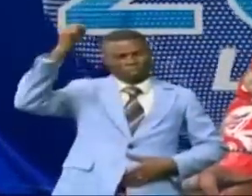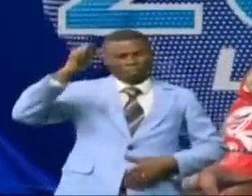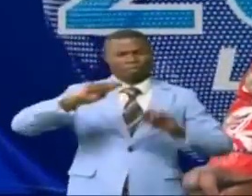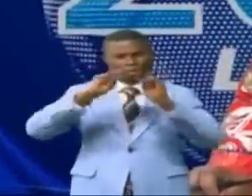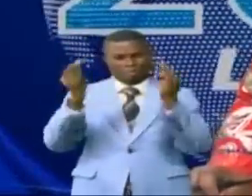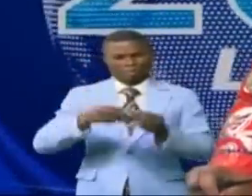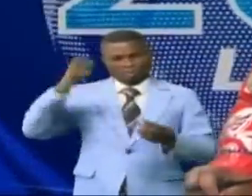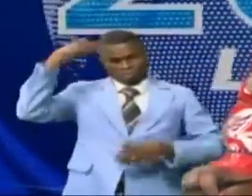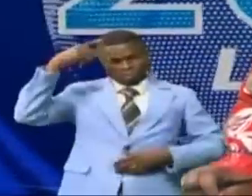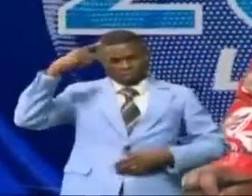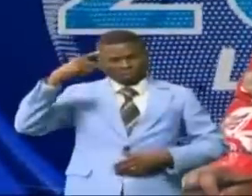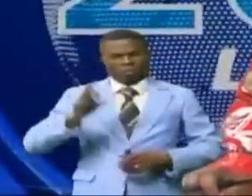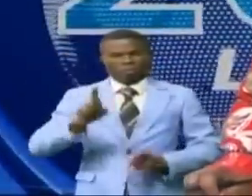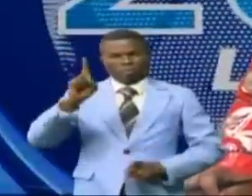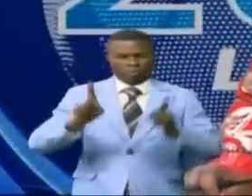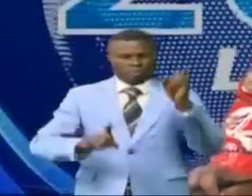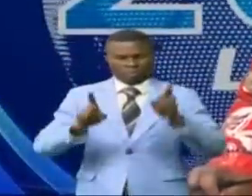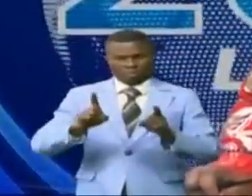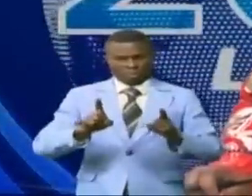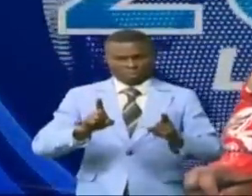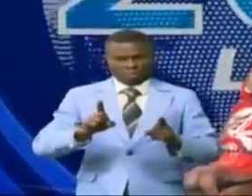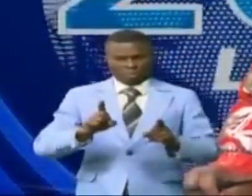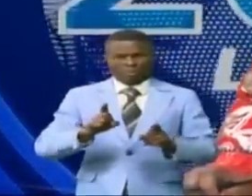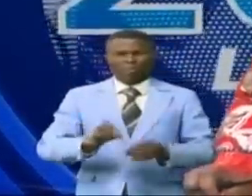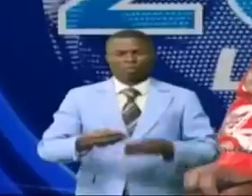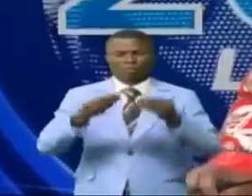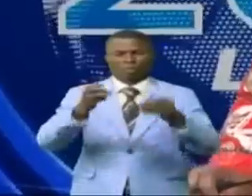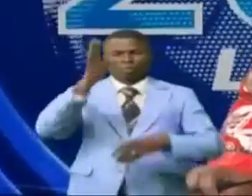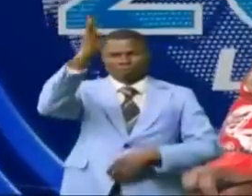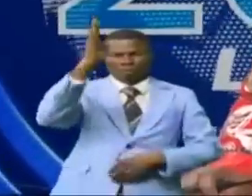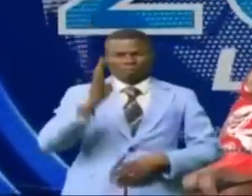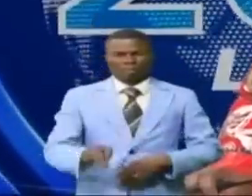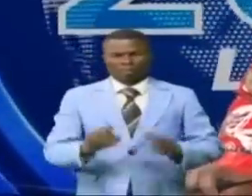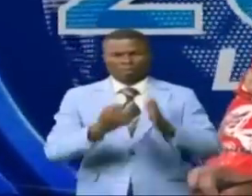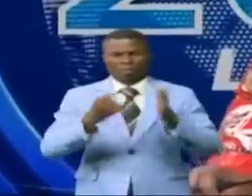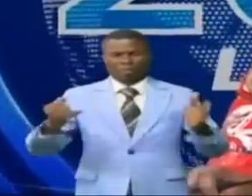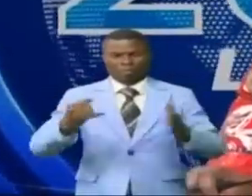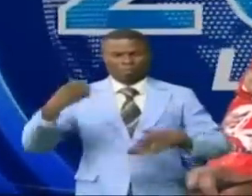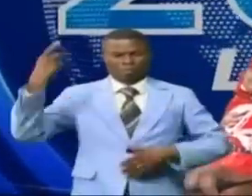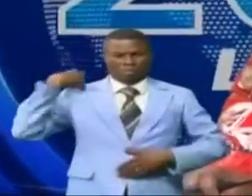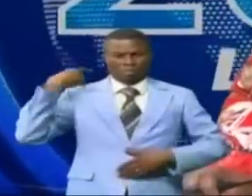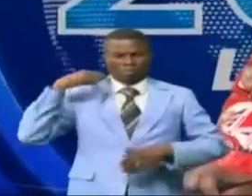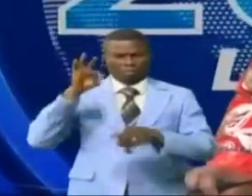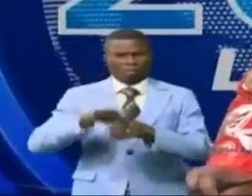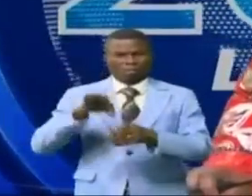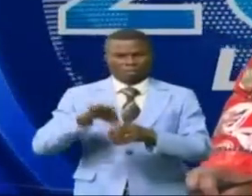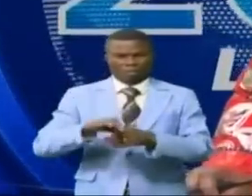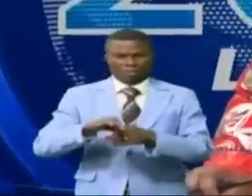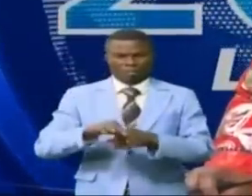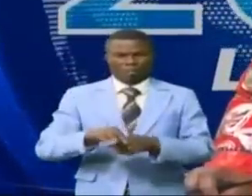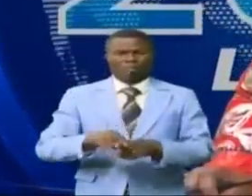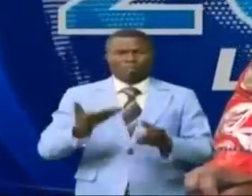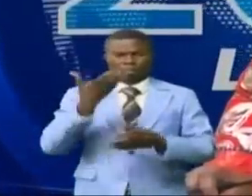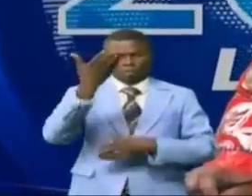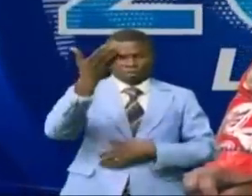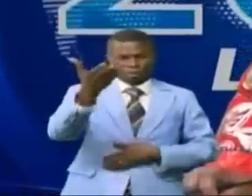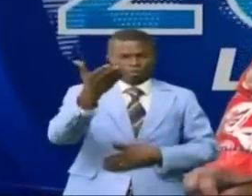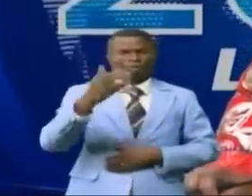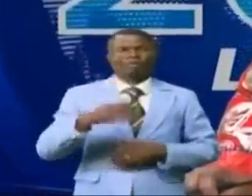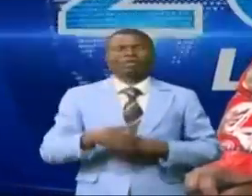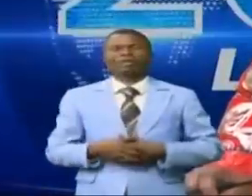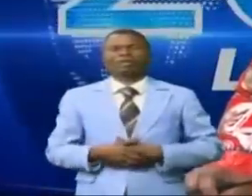plateforme qui est une de rares à avoir aligné 476 députés pour ces élections imminentes. Joël Kaimbi pour le